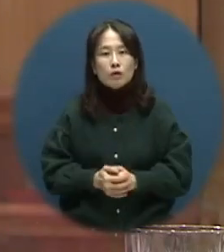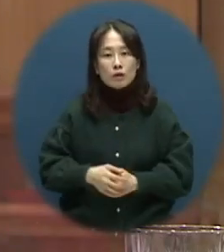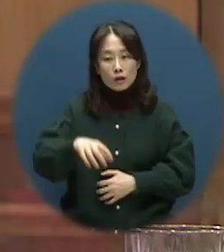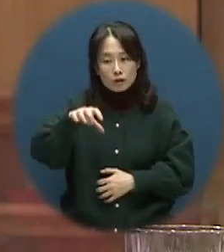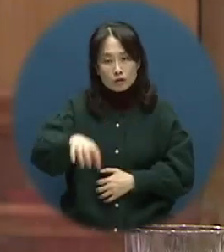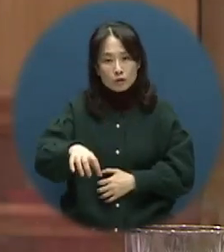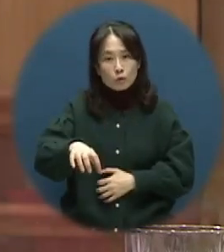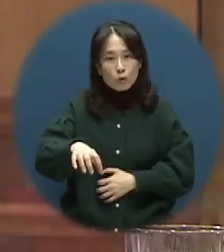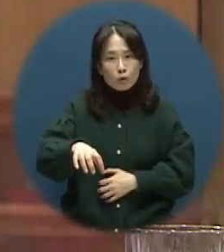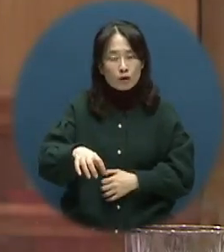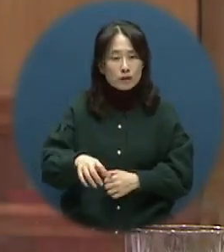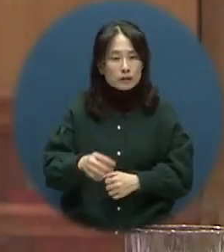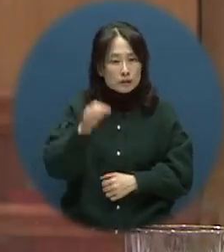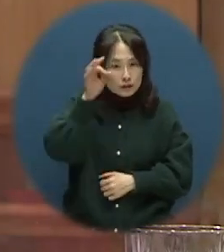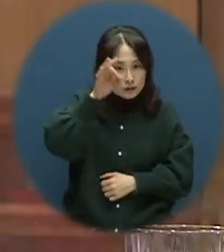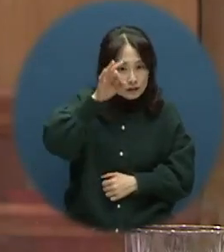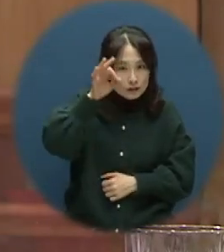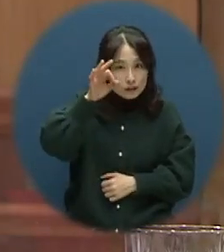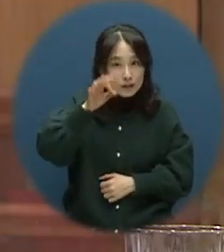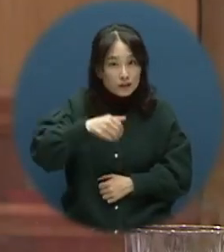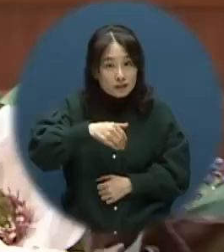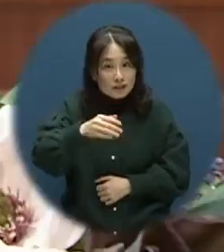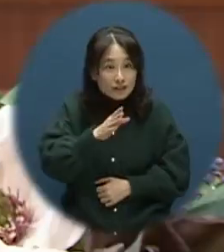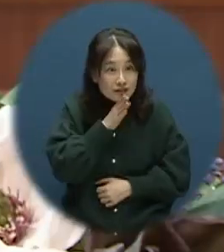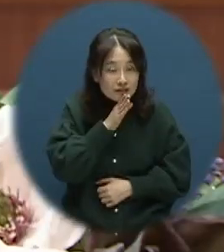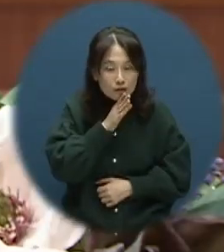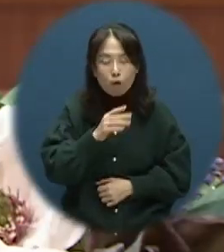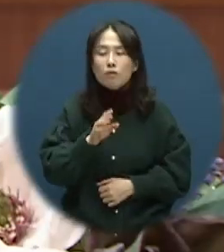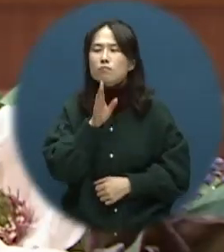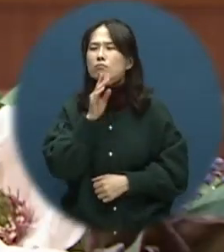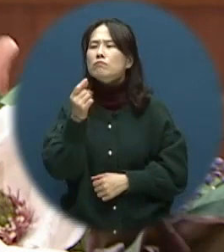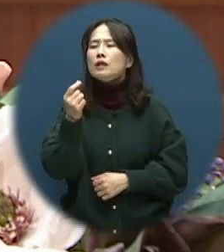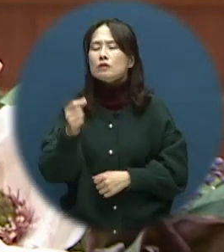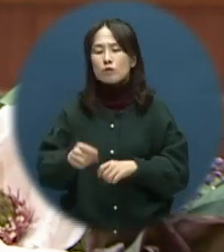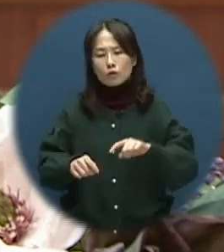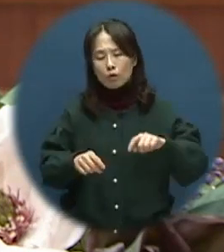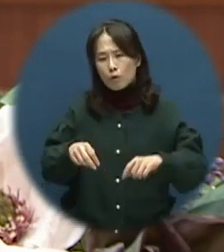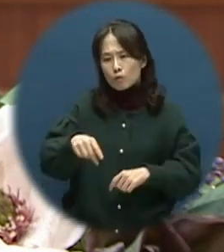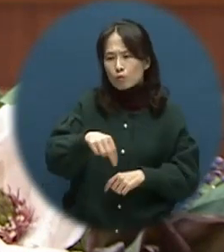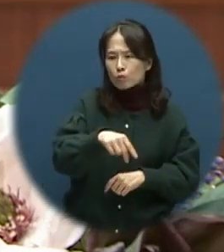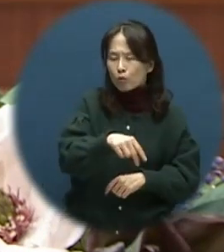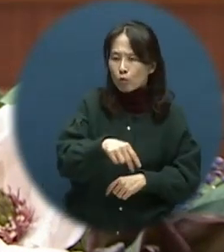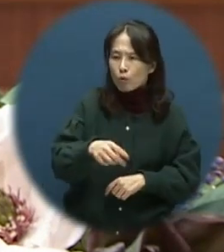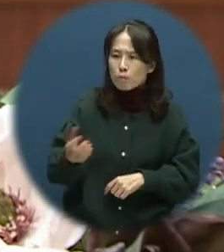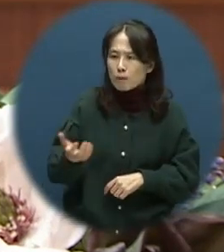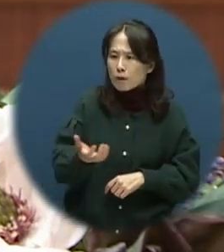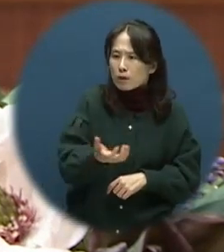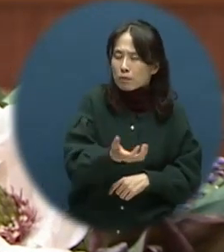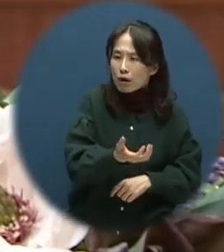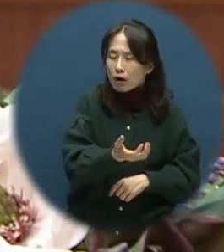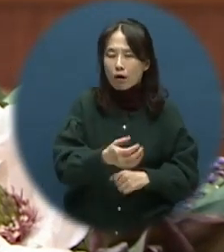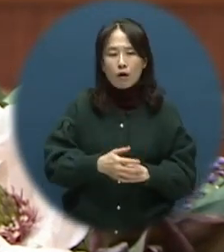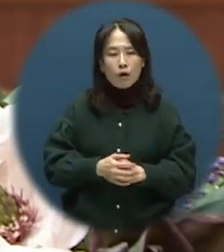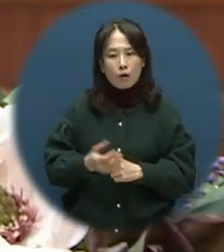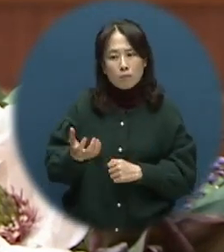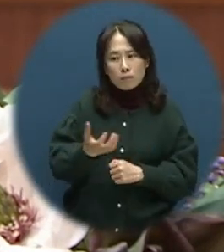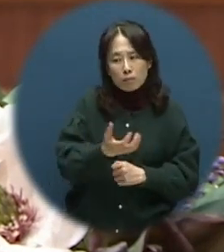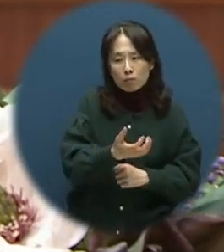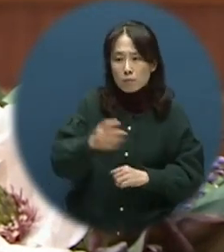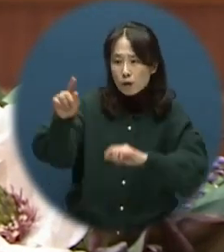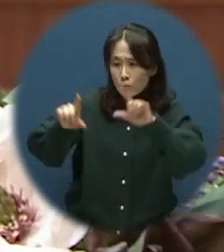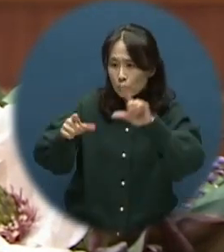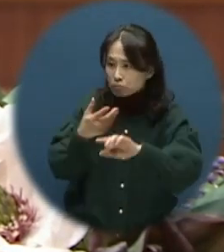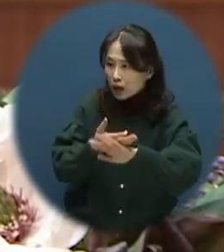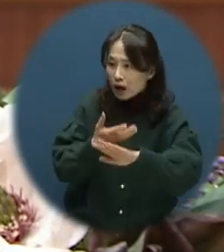위치까지 쭉 찾아서 가신 거네요. 그러니까. 왼쪽으로 가면 갈수록 더 형태가 달라지길래 뭔가 끌림이 있었어요.